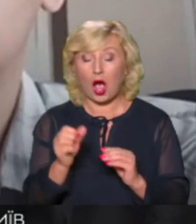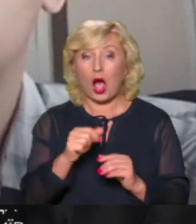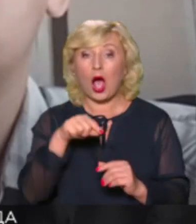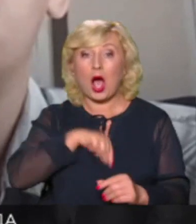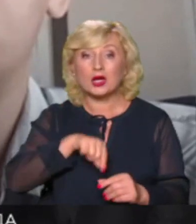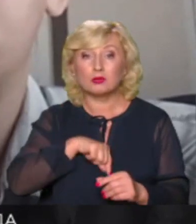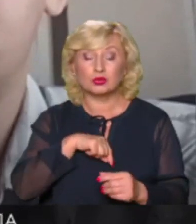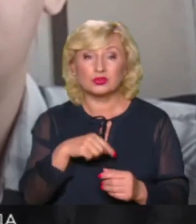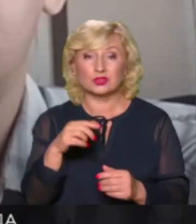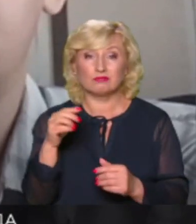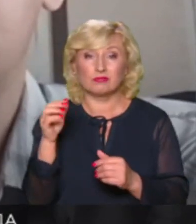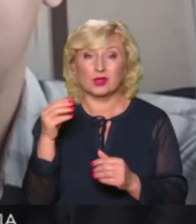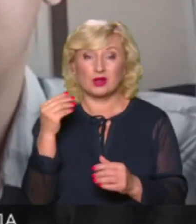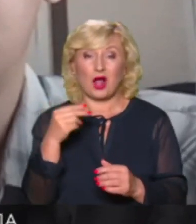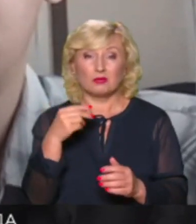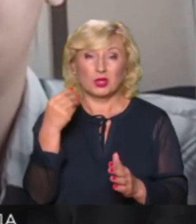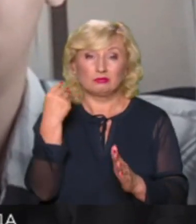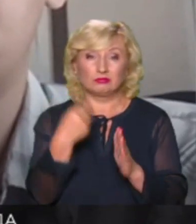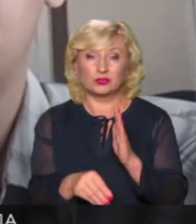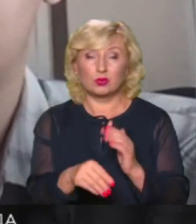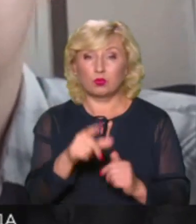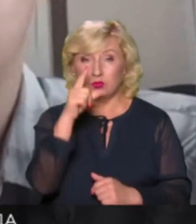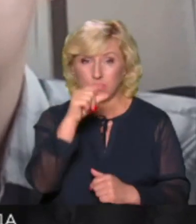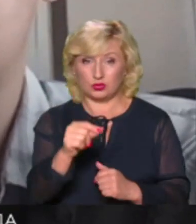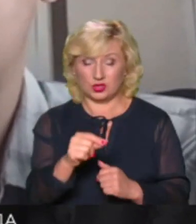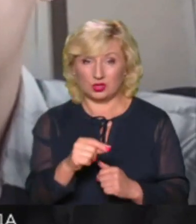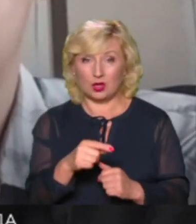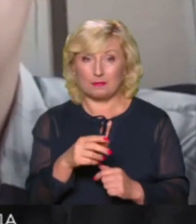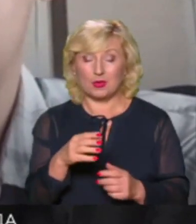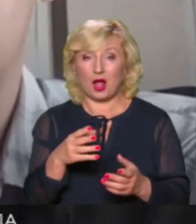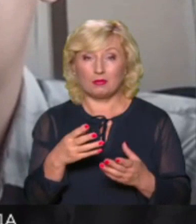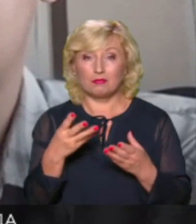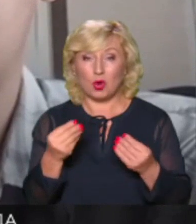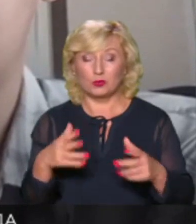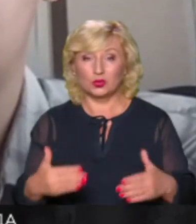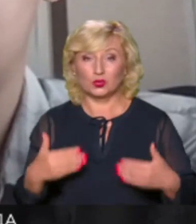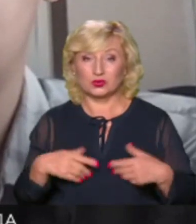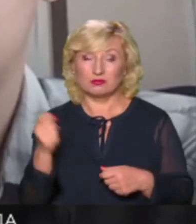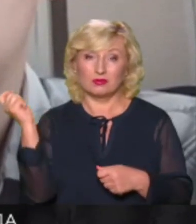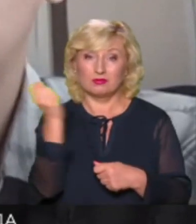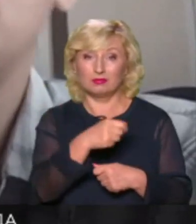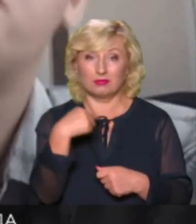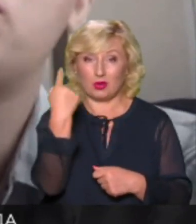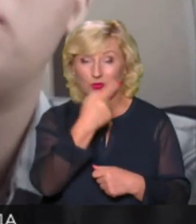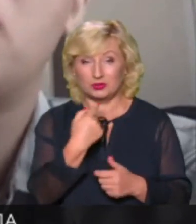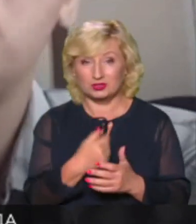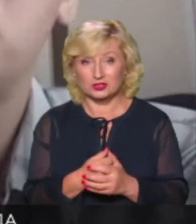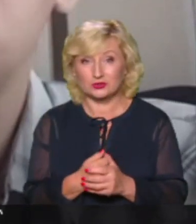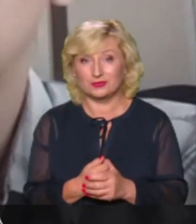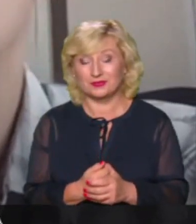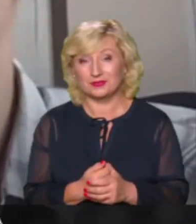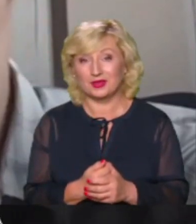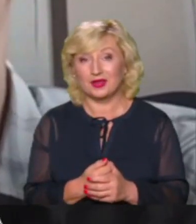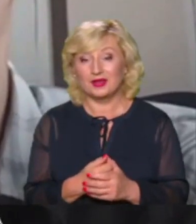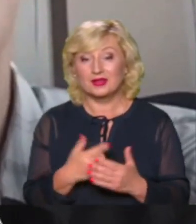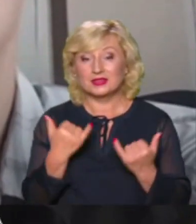репутаційний удар, черговий ляпас по Путіну. От його такою мокрими трусами вдарили по обличчю. Але ж просто ми розуміємо, що